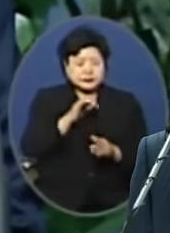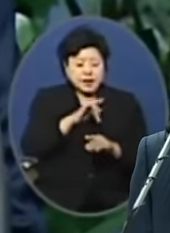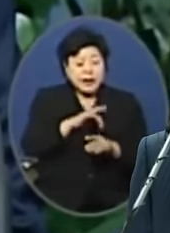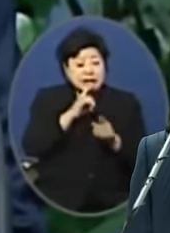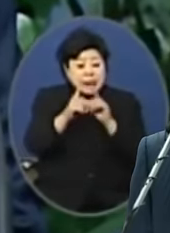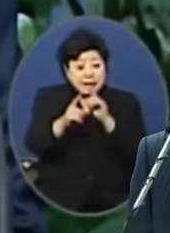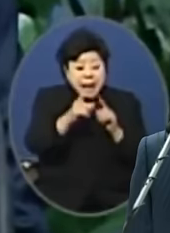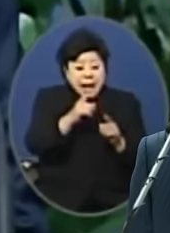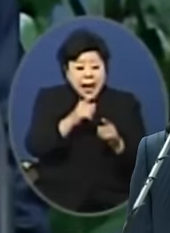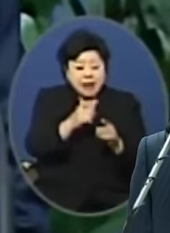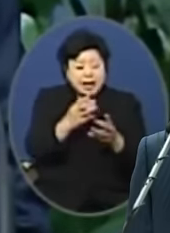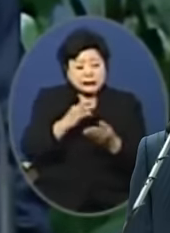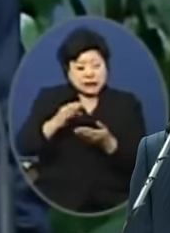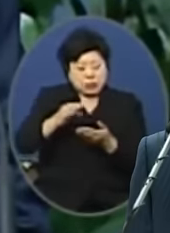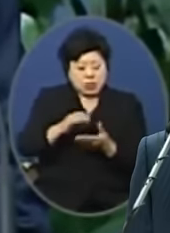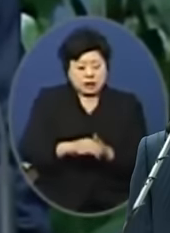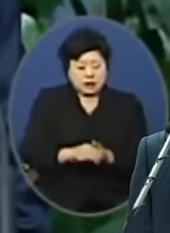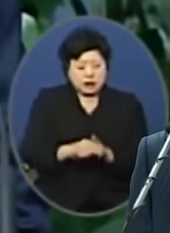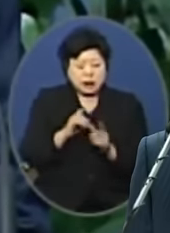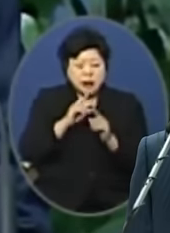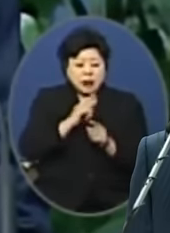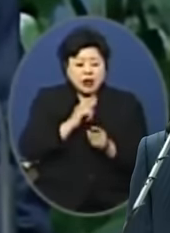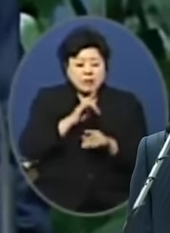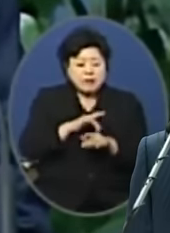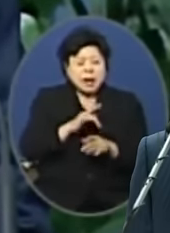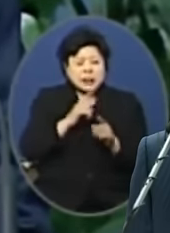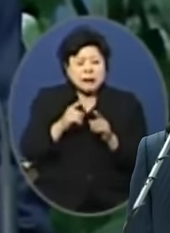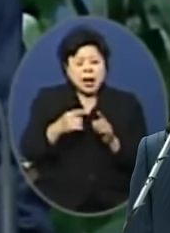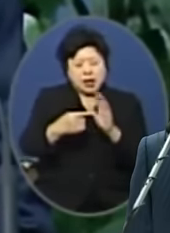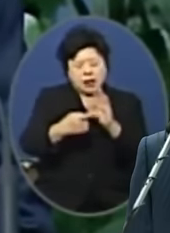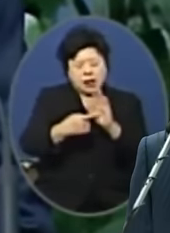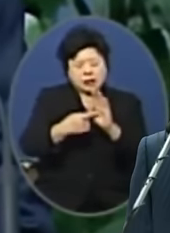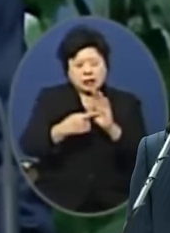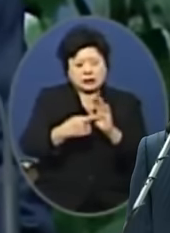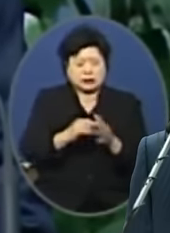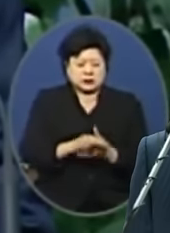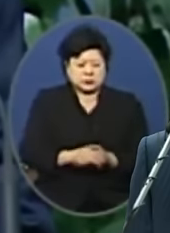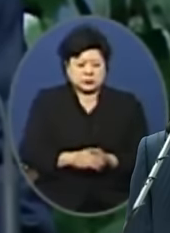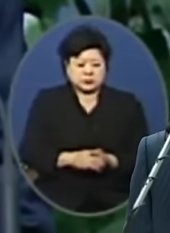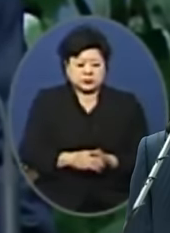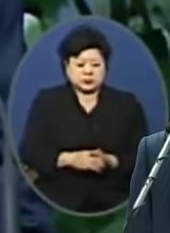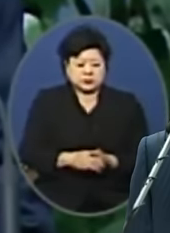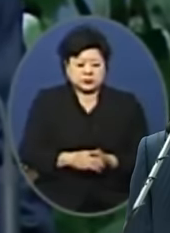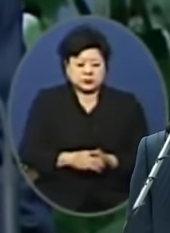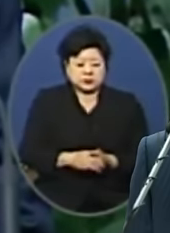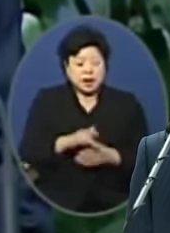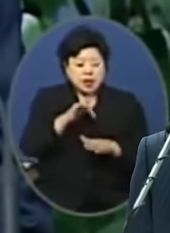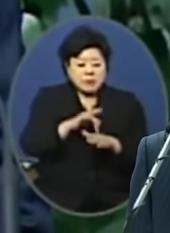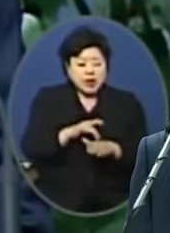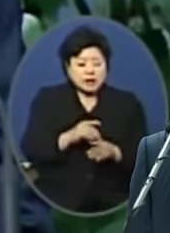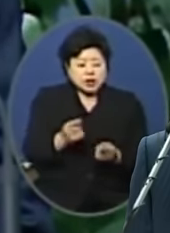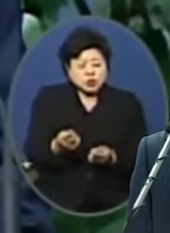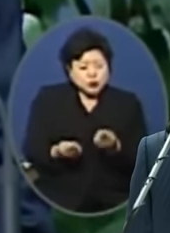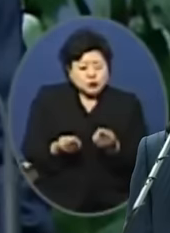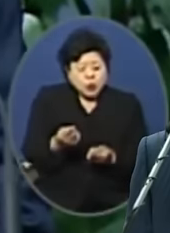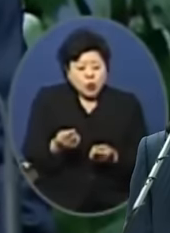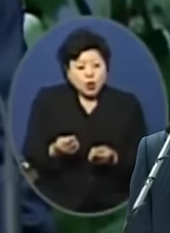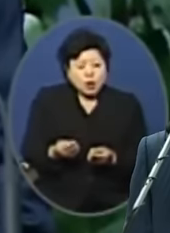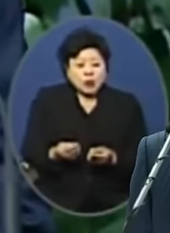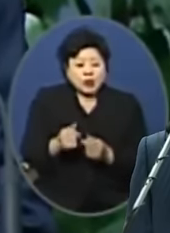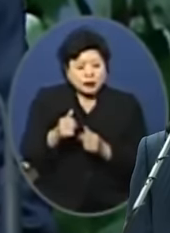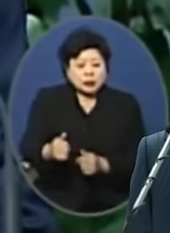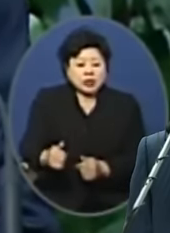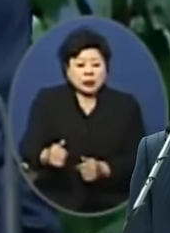말을 많이 합니다. 말 자체가 마귀의 나타남을 유도해서 마귀의 조종을